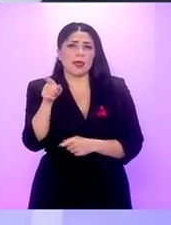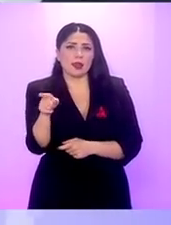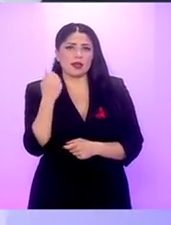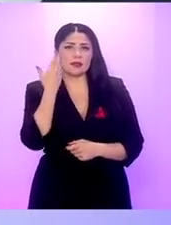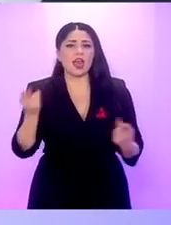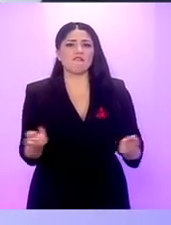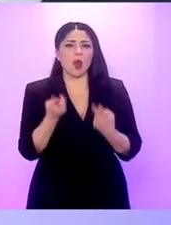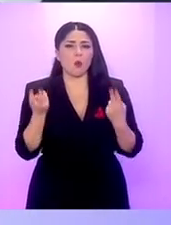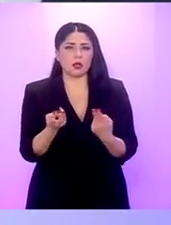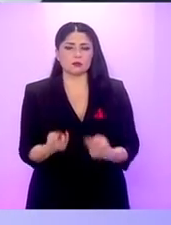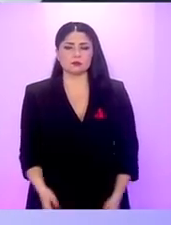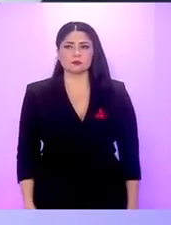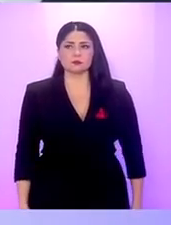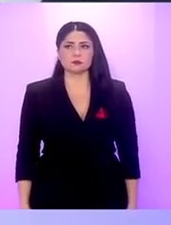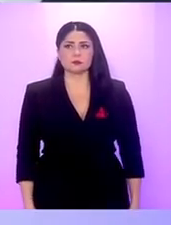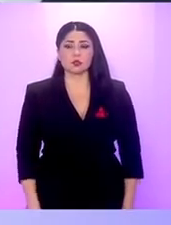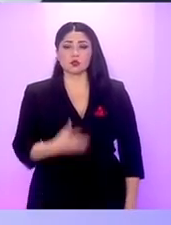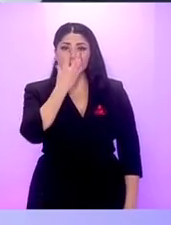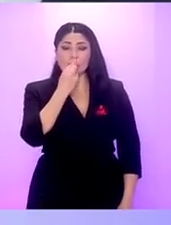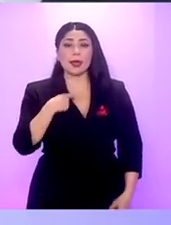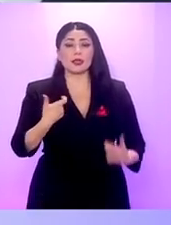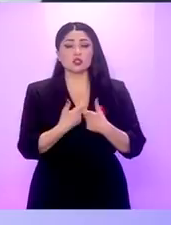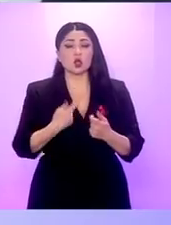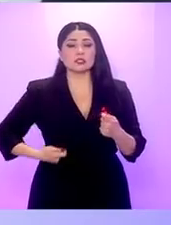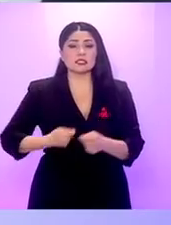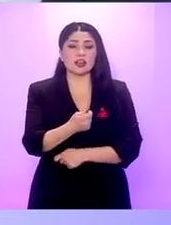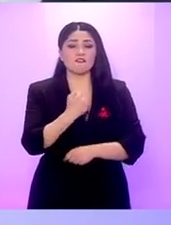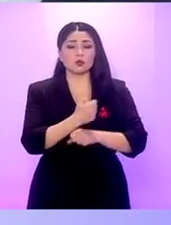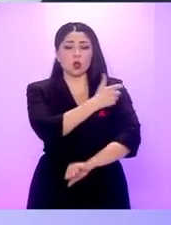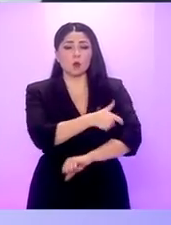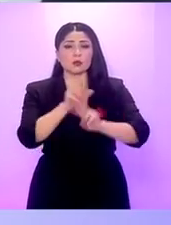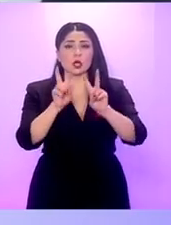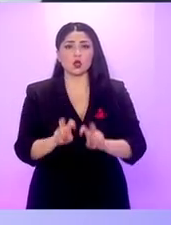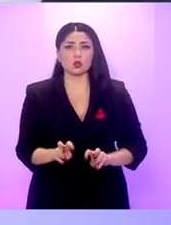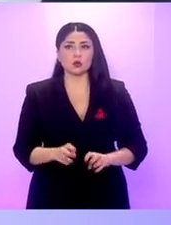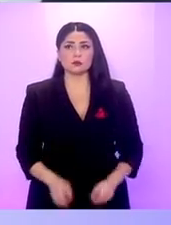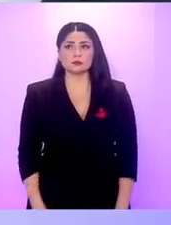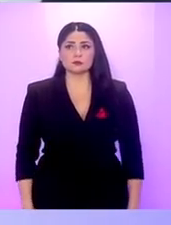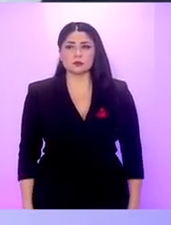supărarea că există o sesizare făcută de Corpul de Control în legătură cu